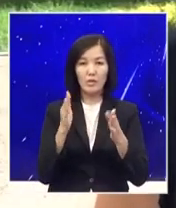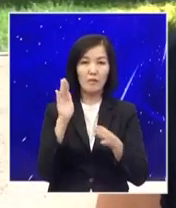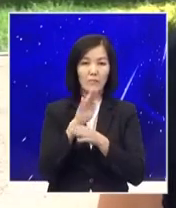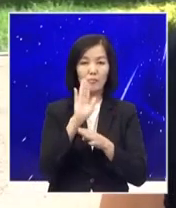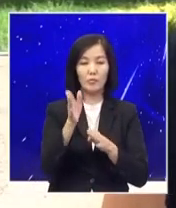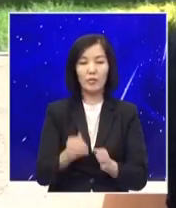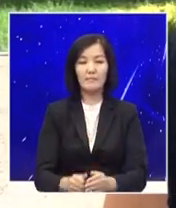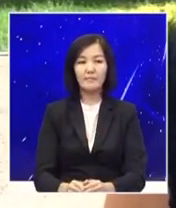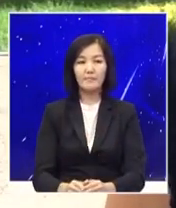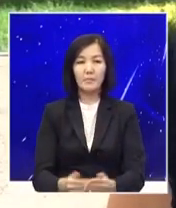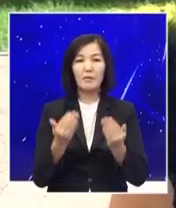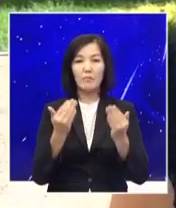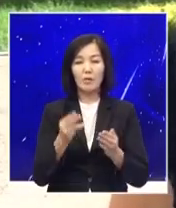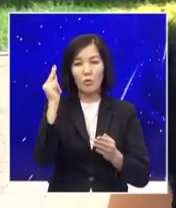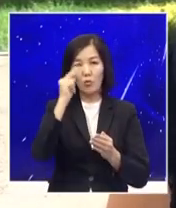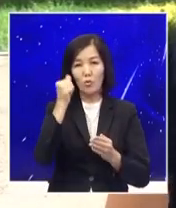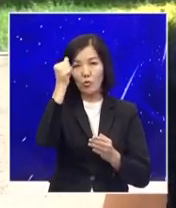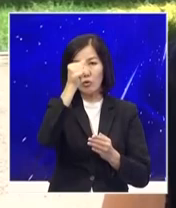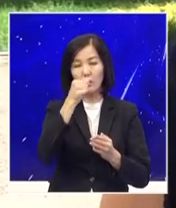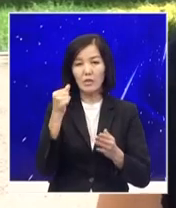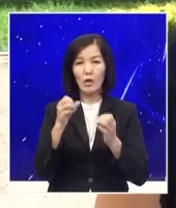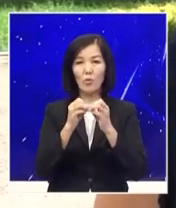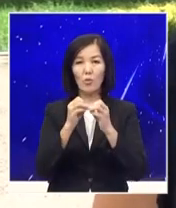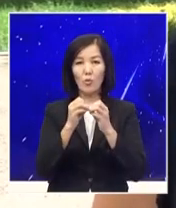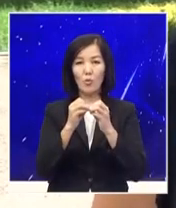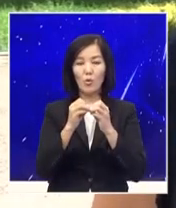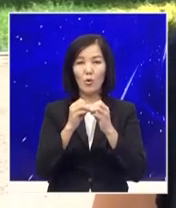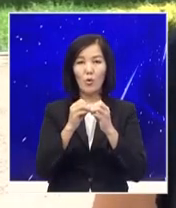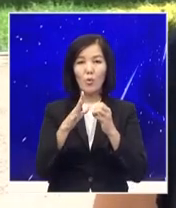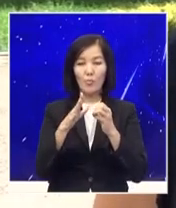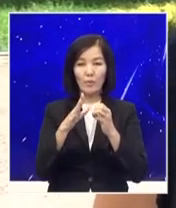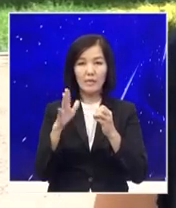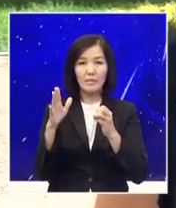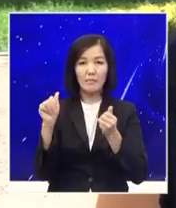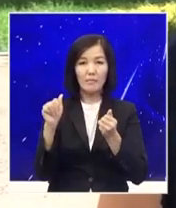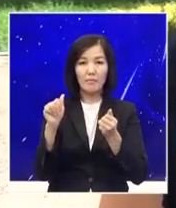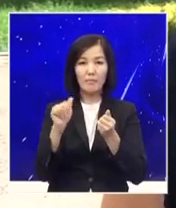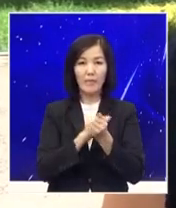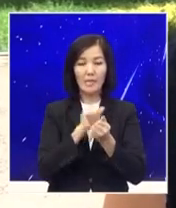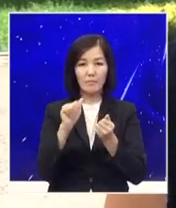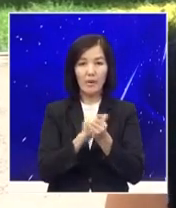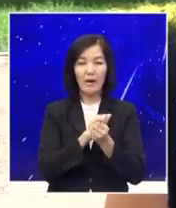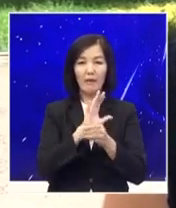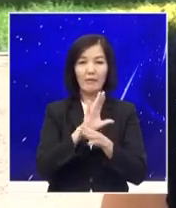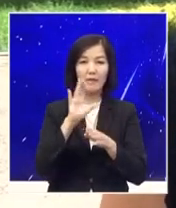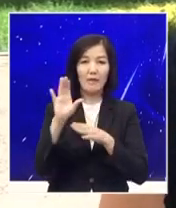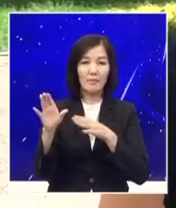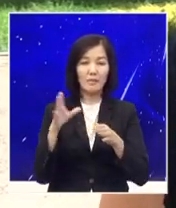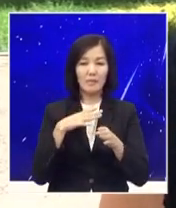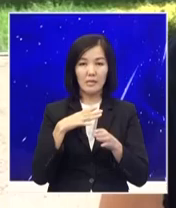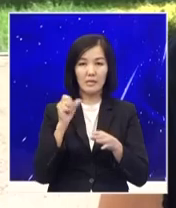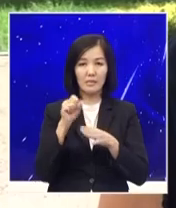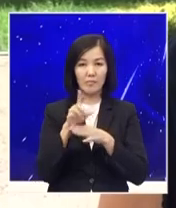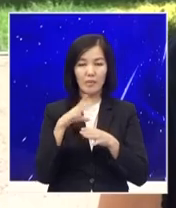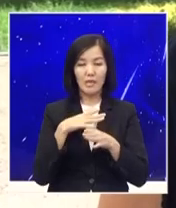оқу жылында біз 15 баспаға тапсырыс бердік. Олардан 144800 оқулыққа. Оның